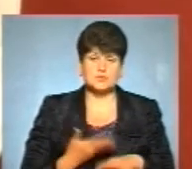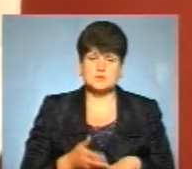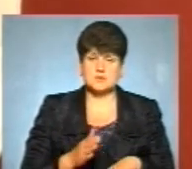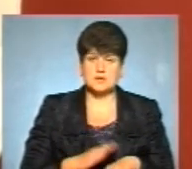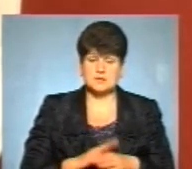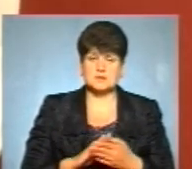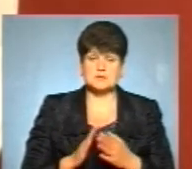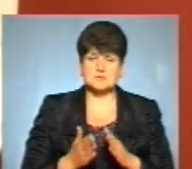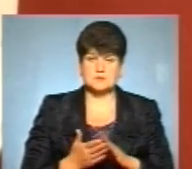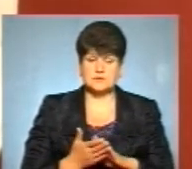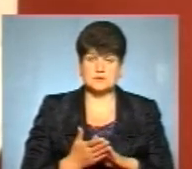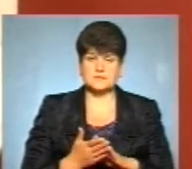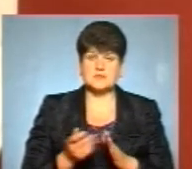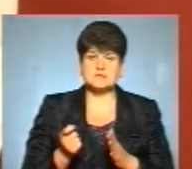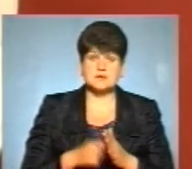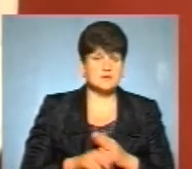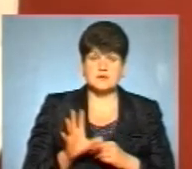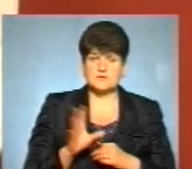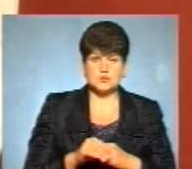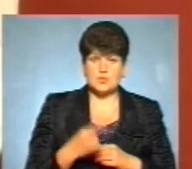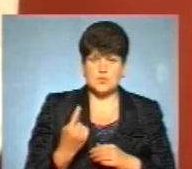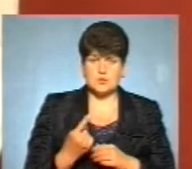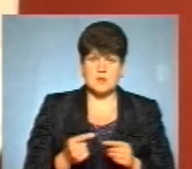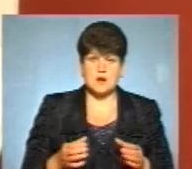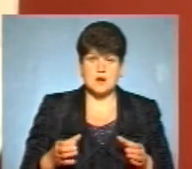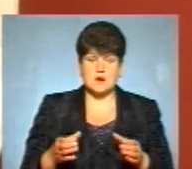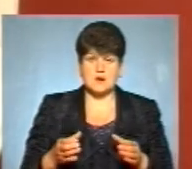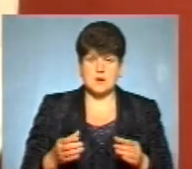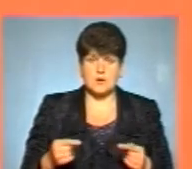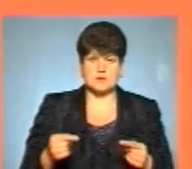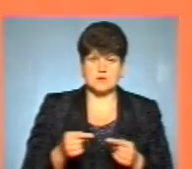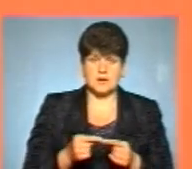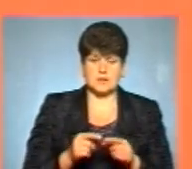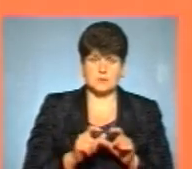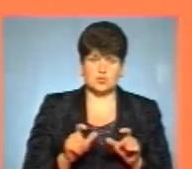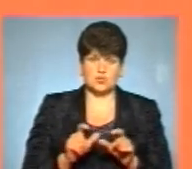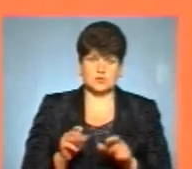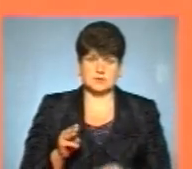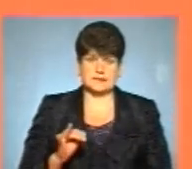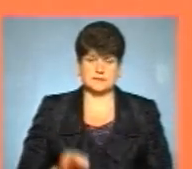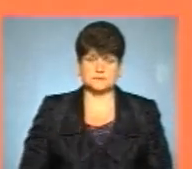під ситуації закриватимуть не всю область, а конкретні населені пункти.